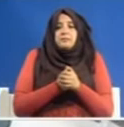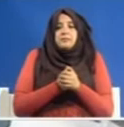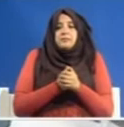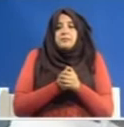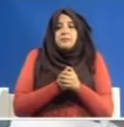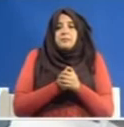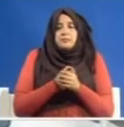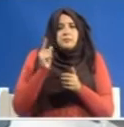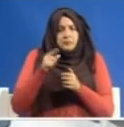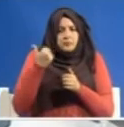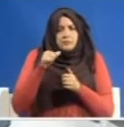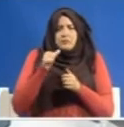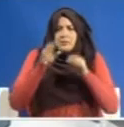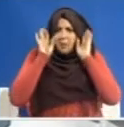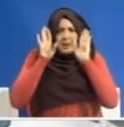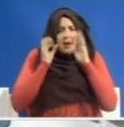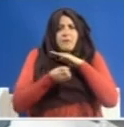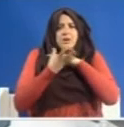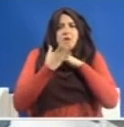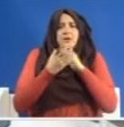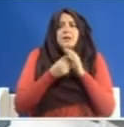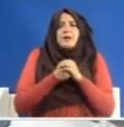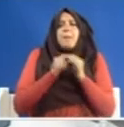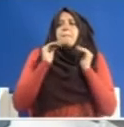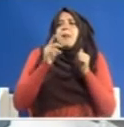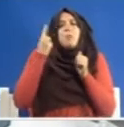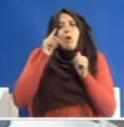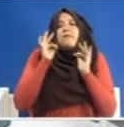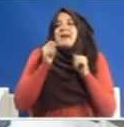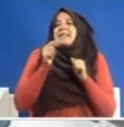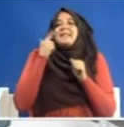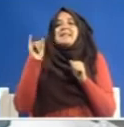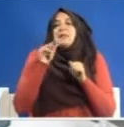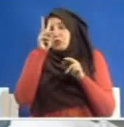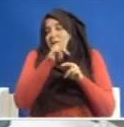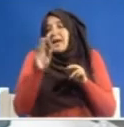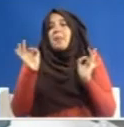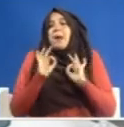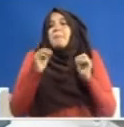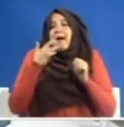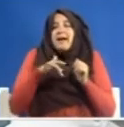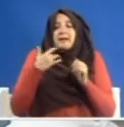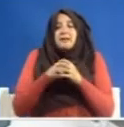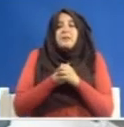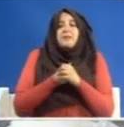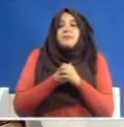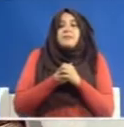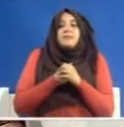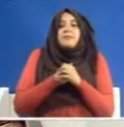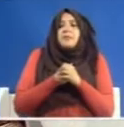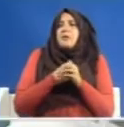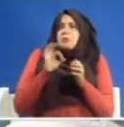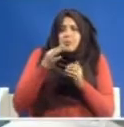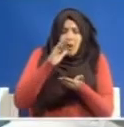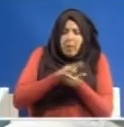الفجر، فيجوز لها أن تصلي أن تؤدي صلاتها بالتيمم، فإذا تيممت فقد دخلت في الطاعة